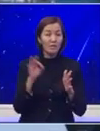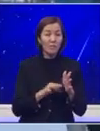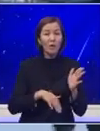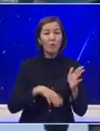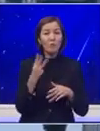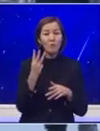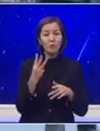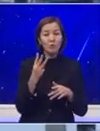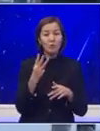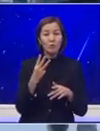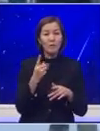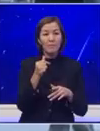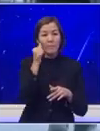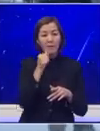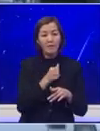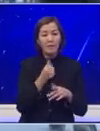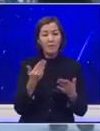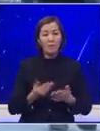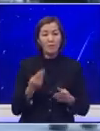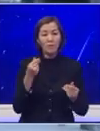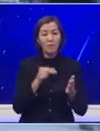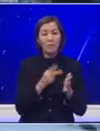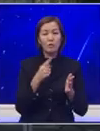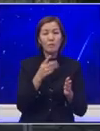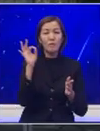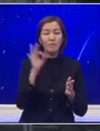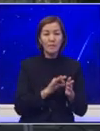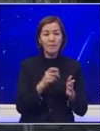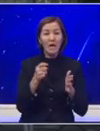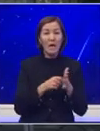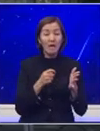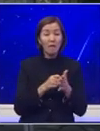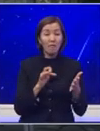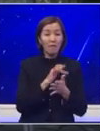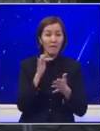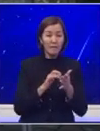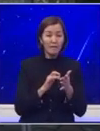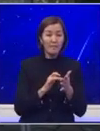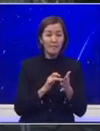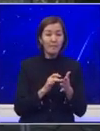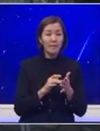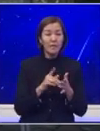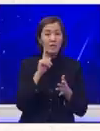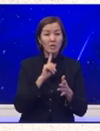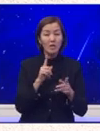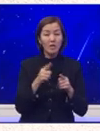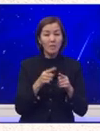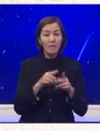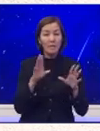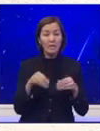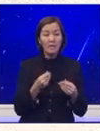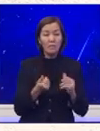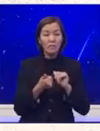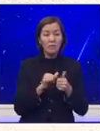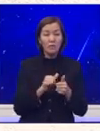Үздік үштікке бір айда жалға берілетін тұрғын үй бағасы 21%-ға өскен Қарағанды да кірді. Ал жалға берілетін тұрғын үй бағасы шамалы